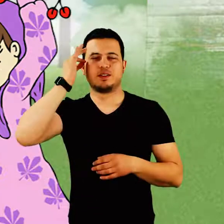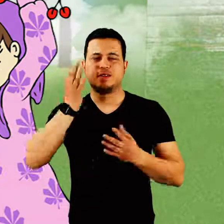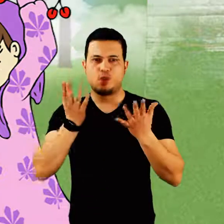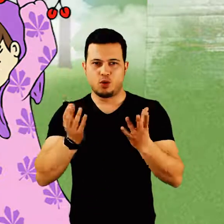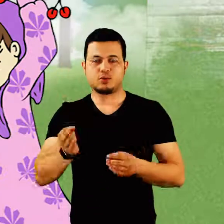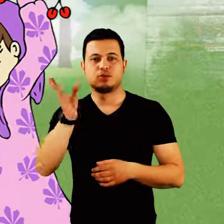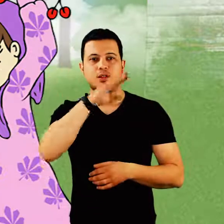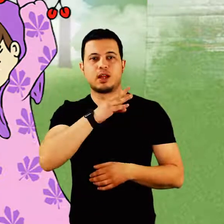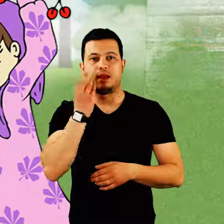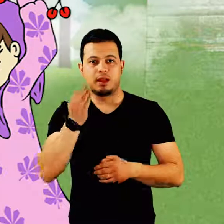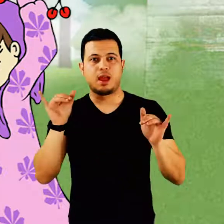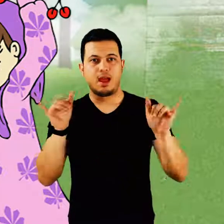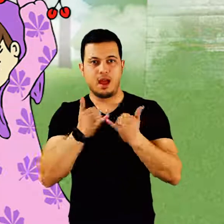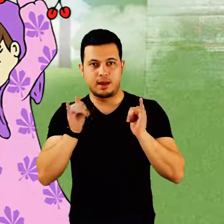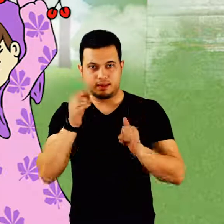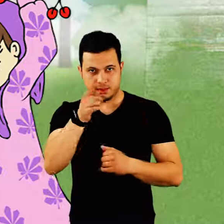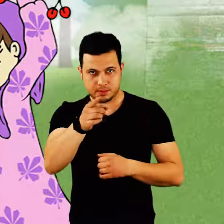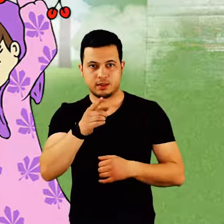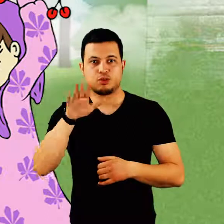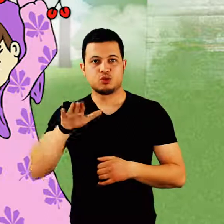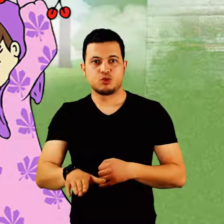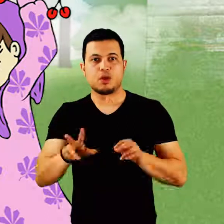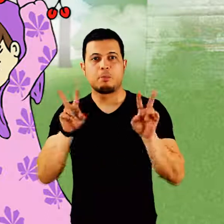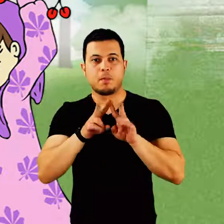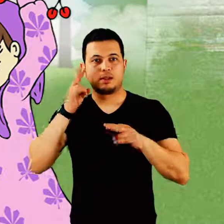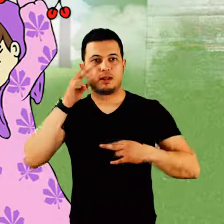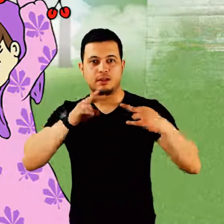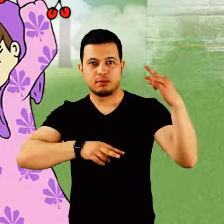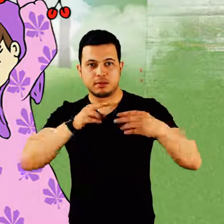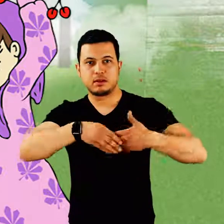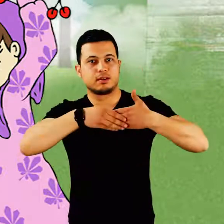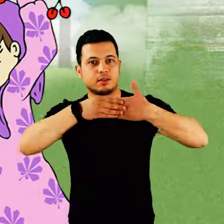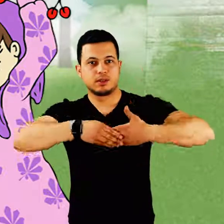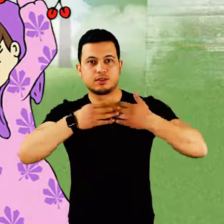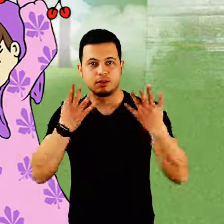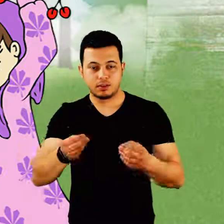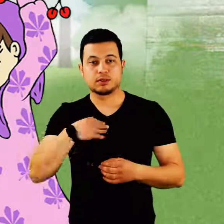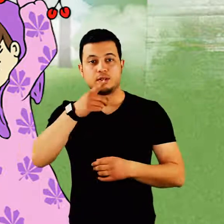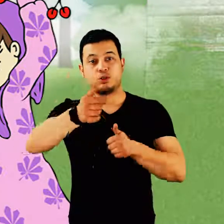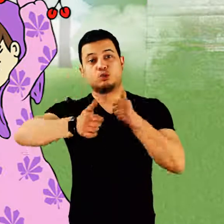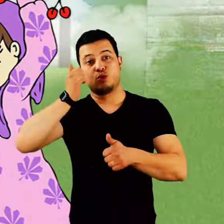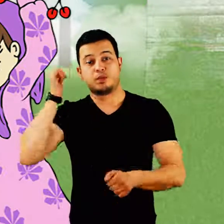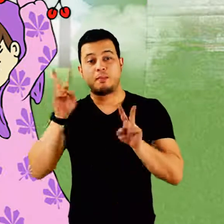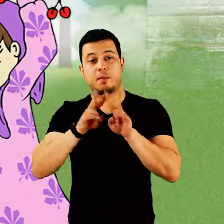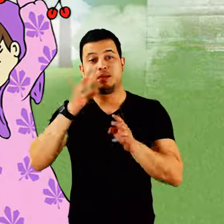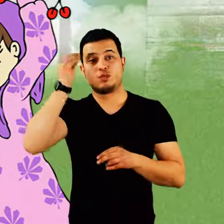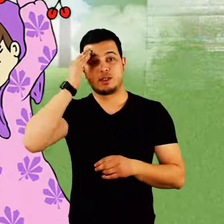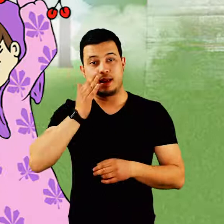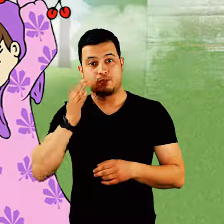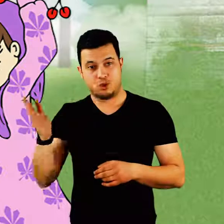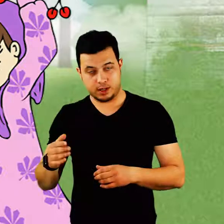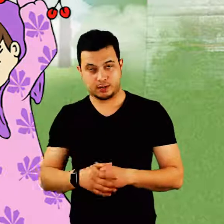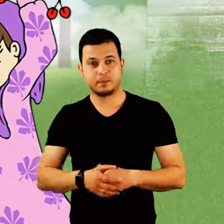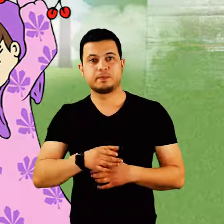mi? Küçük Mehmet'le tanıştınız mı? Döndüğünüzde Büyük Mehmet'e bizden selam söyleyin.